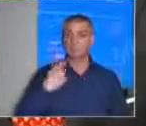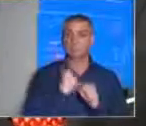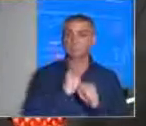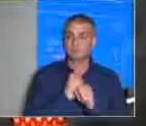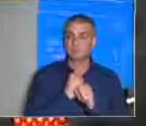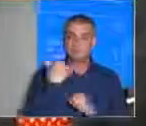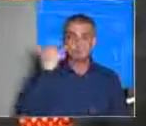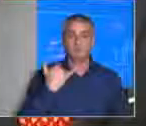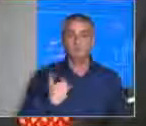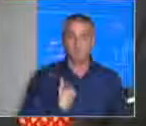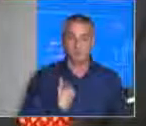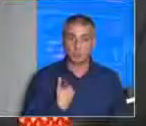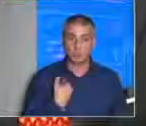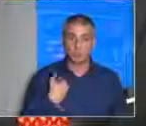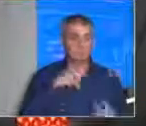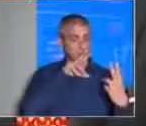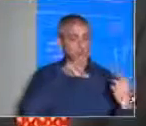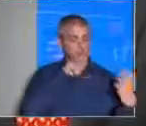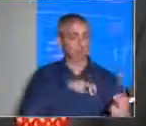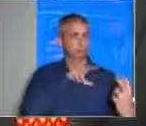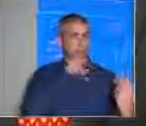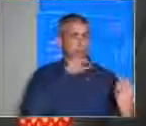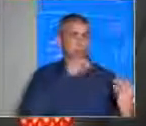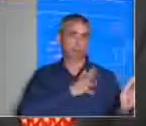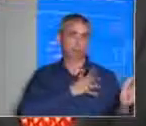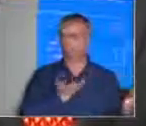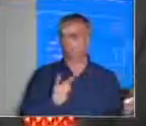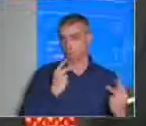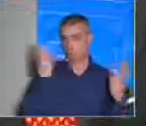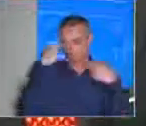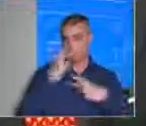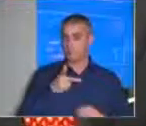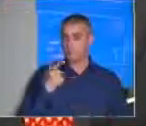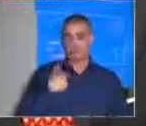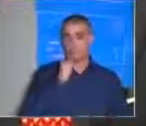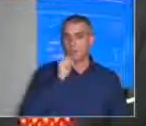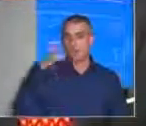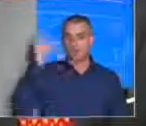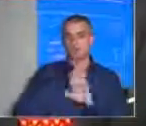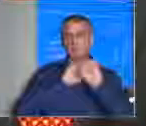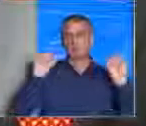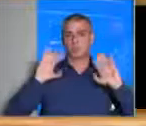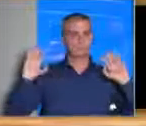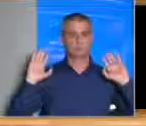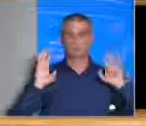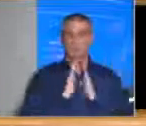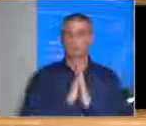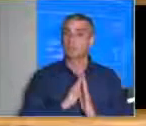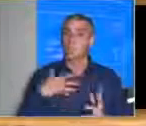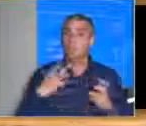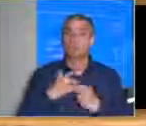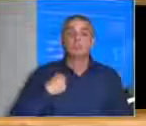they should be doing is calling me up, sitting down, we can make a deal, a fair deal. We just don't want them to have nuclear weapons. Not too much to ask. مردم